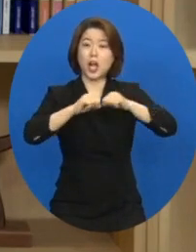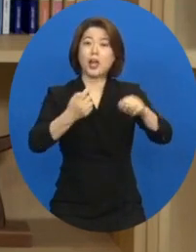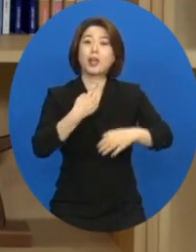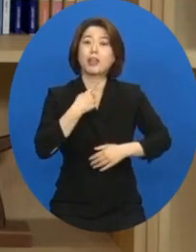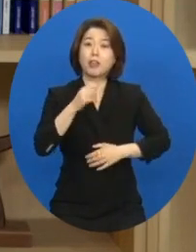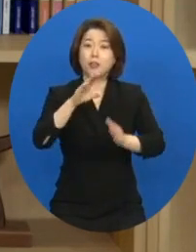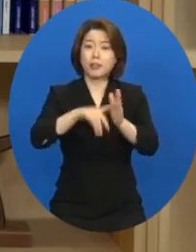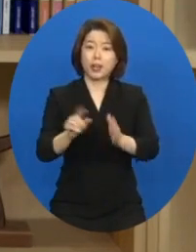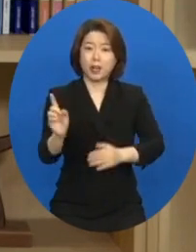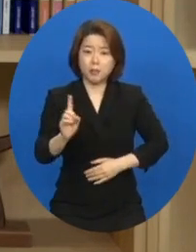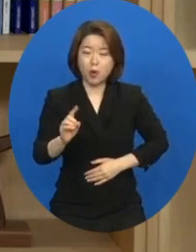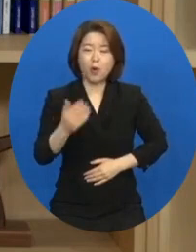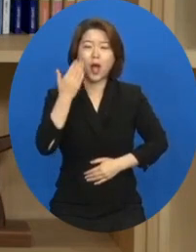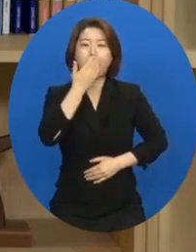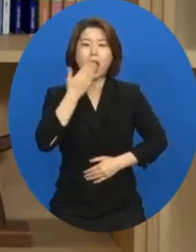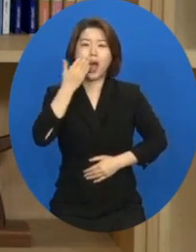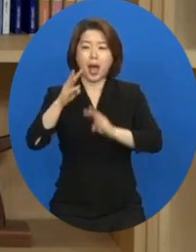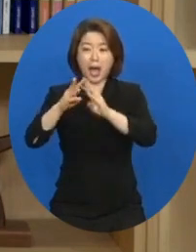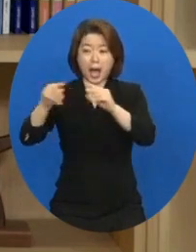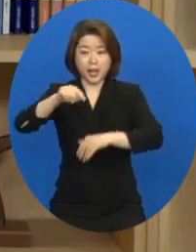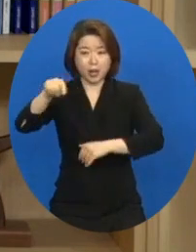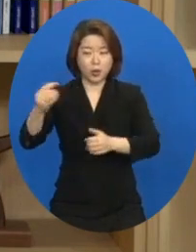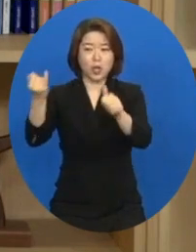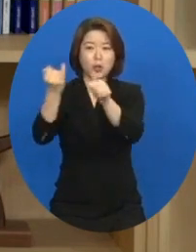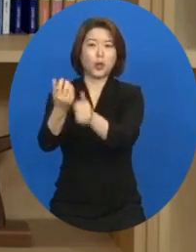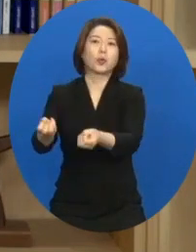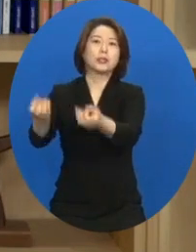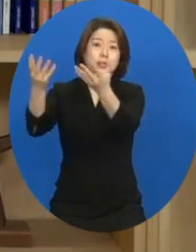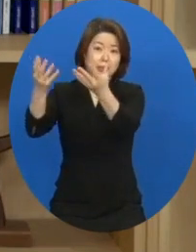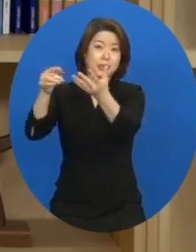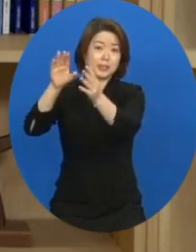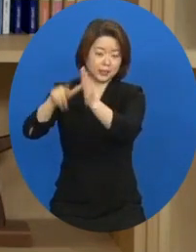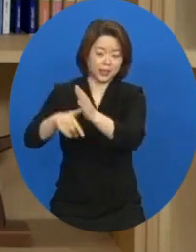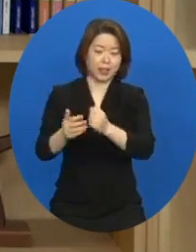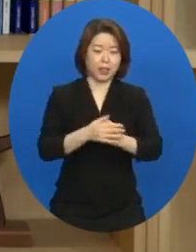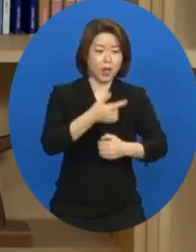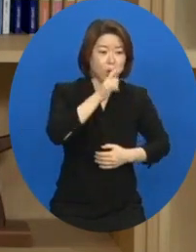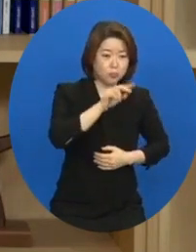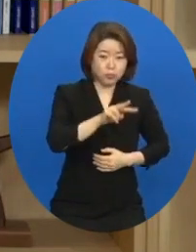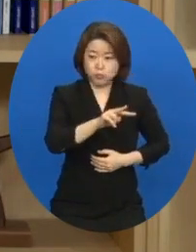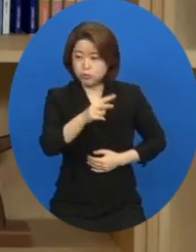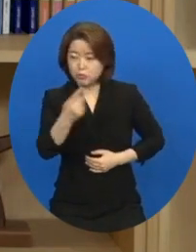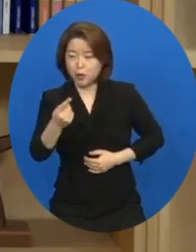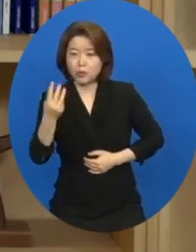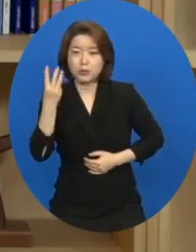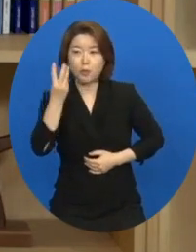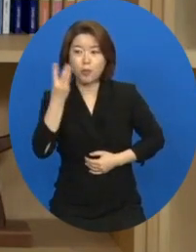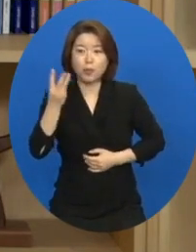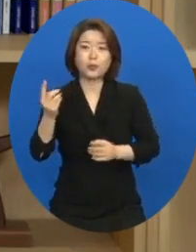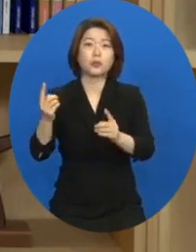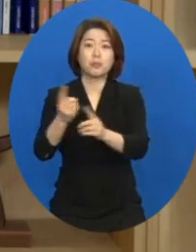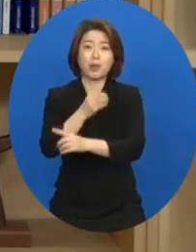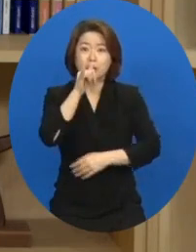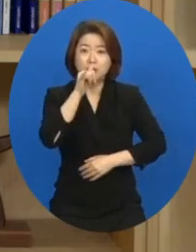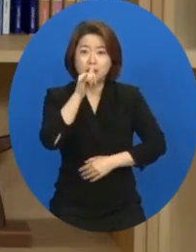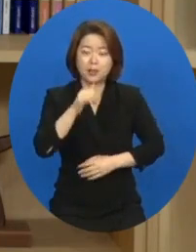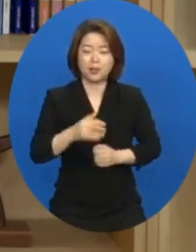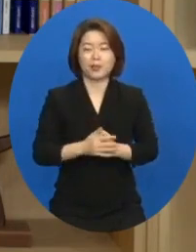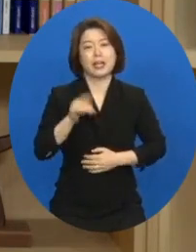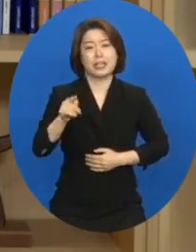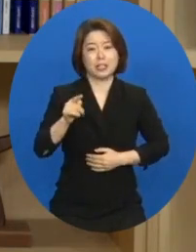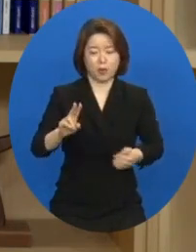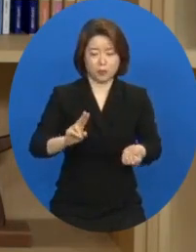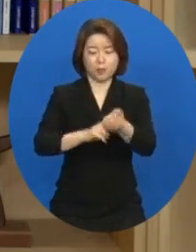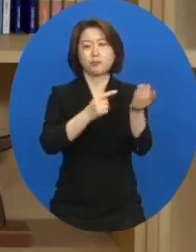대가가 나온 인 잔치에서 물을 포도주로 바꾸신 기적입니다 이것을 표적